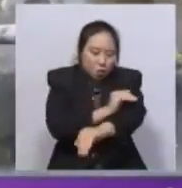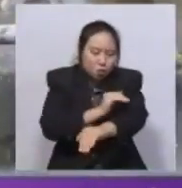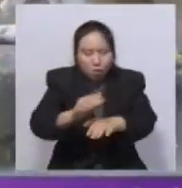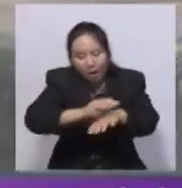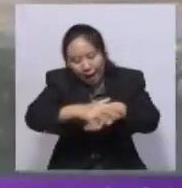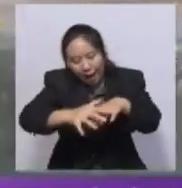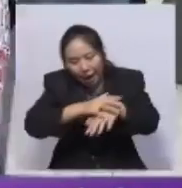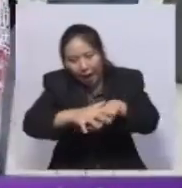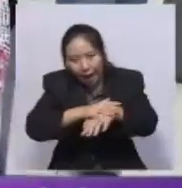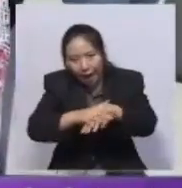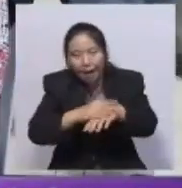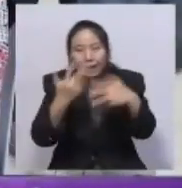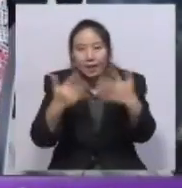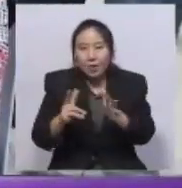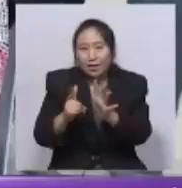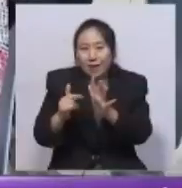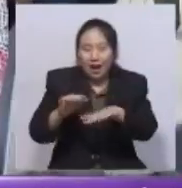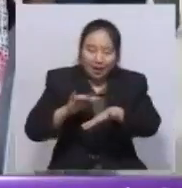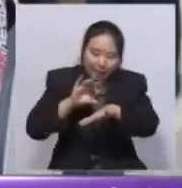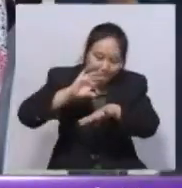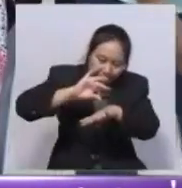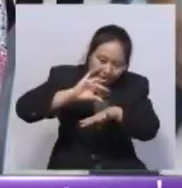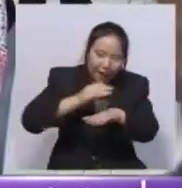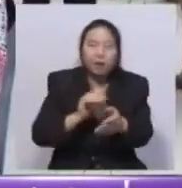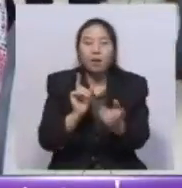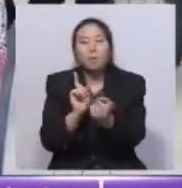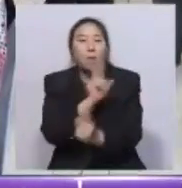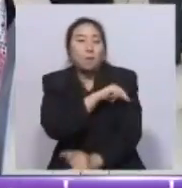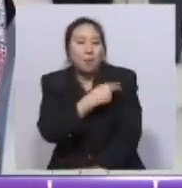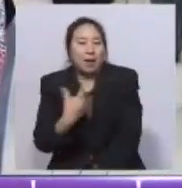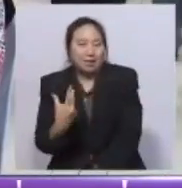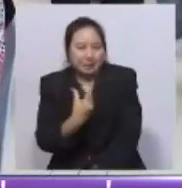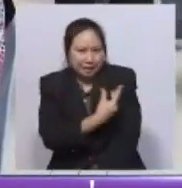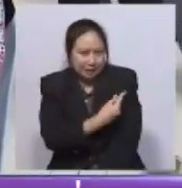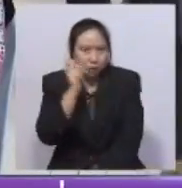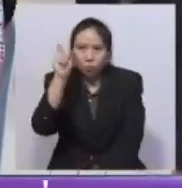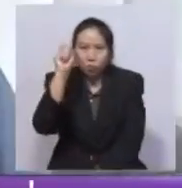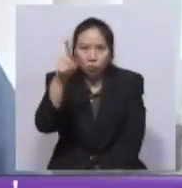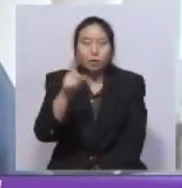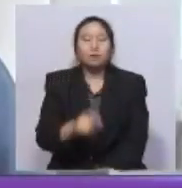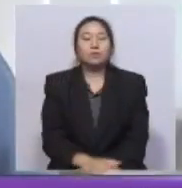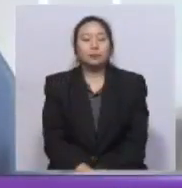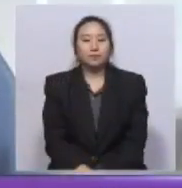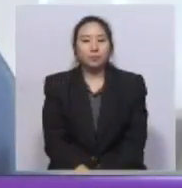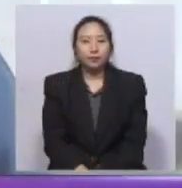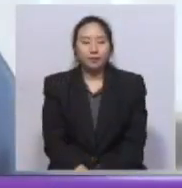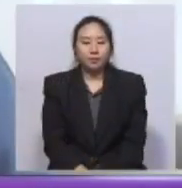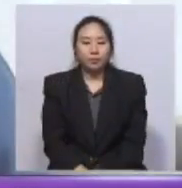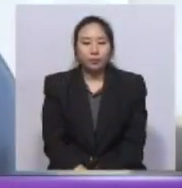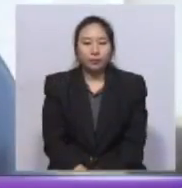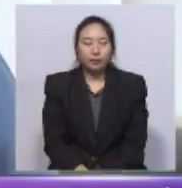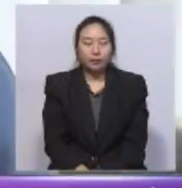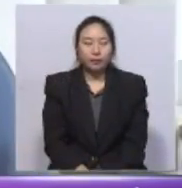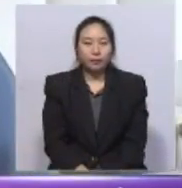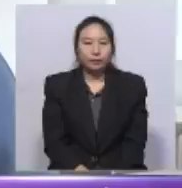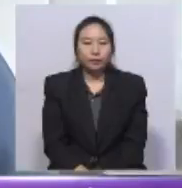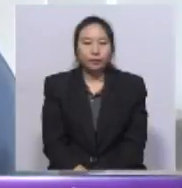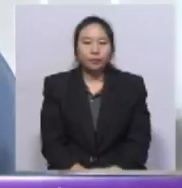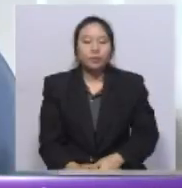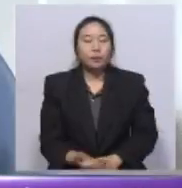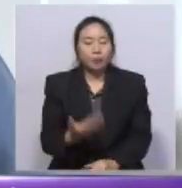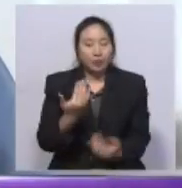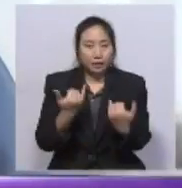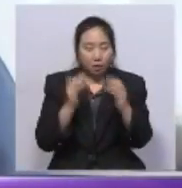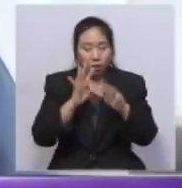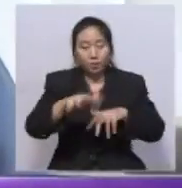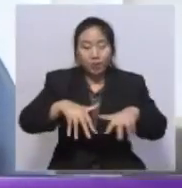าดใส่ยาฆ่าเชื้อและรีบไปพบแพทย์เพื่อฉีดวัคซีนทันที สำหรับในการดูแลตัวเอง